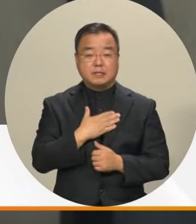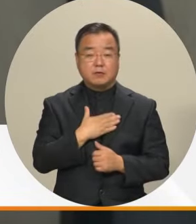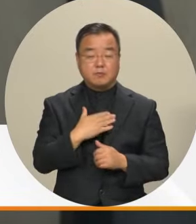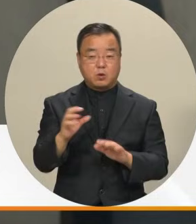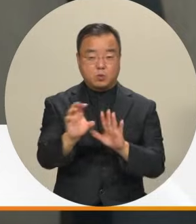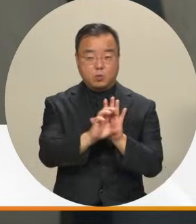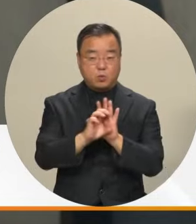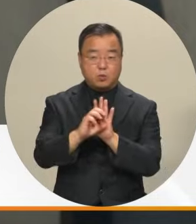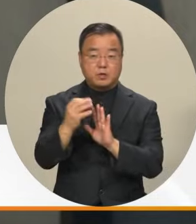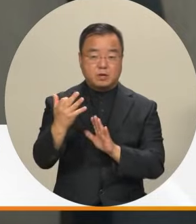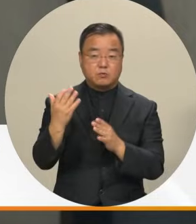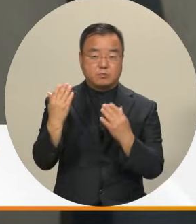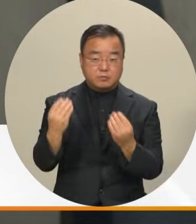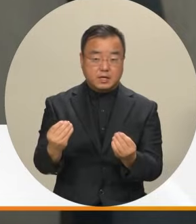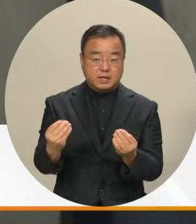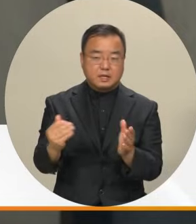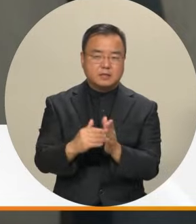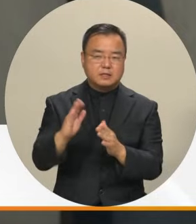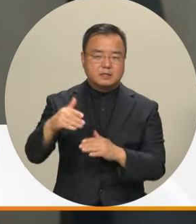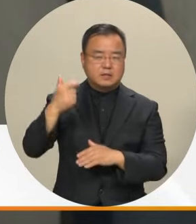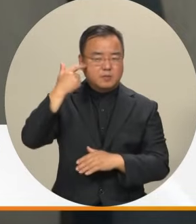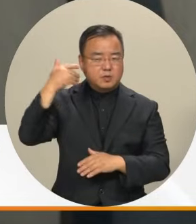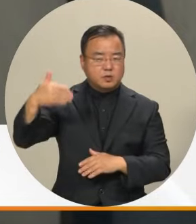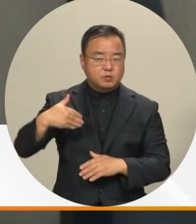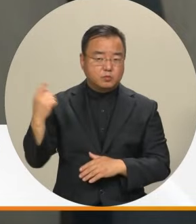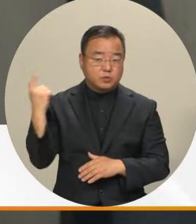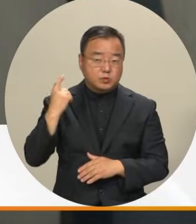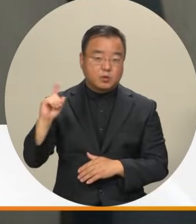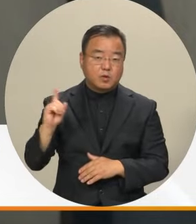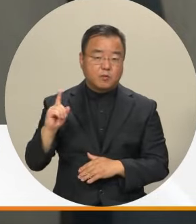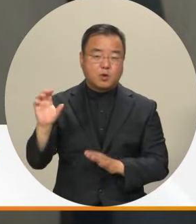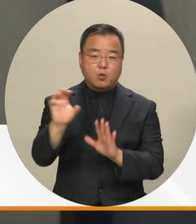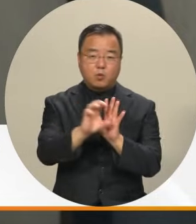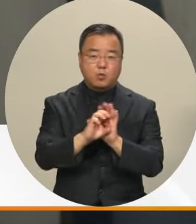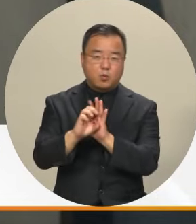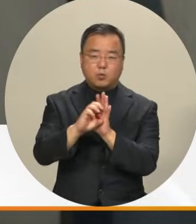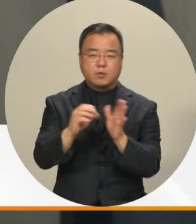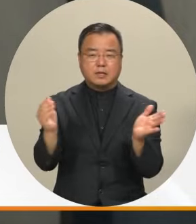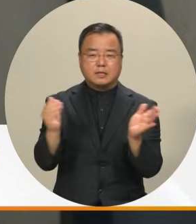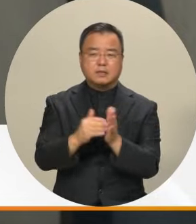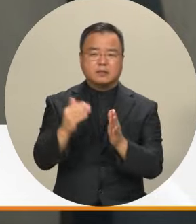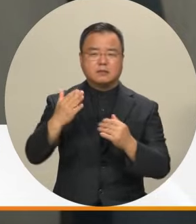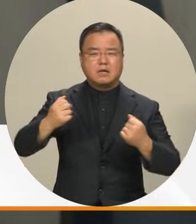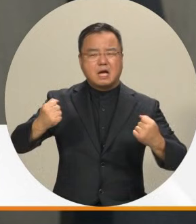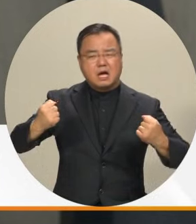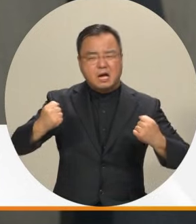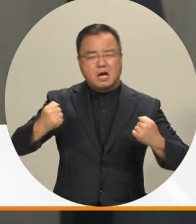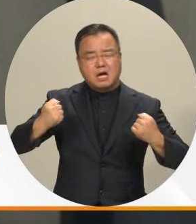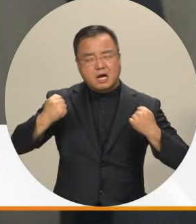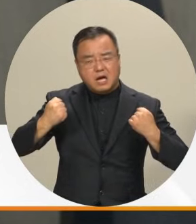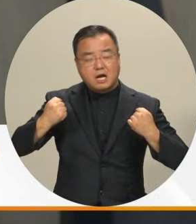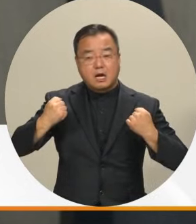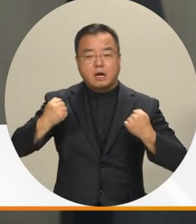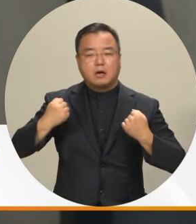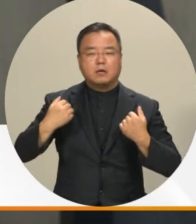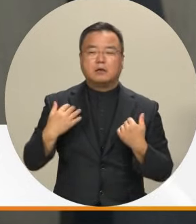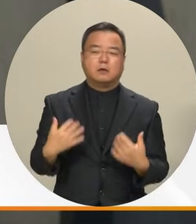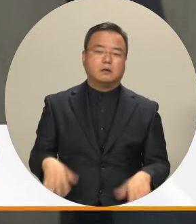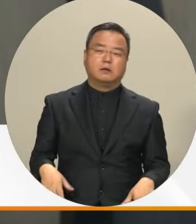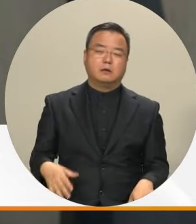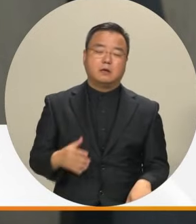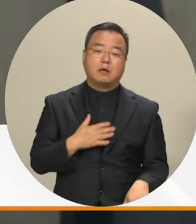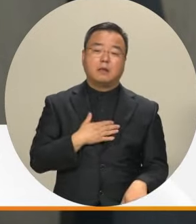종식 후에 많이 들었던 질문이 왜 코로나가 끝났는데 힘이 안 나냐 내가 유리